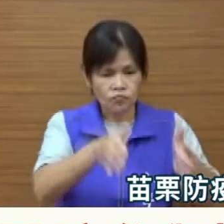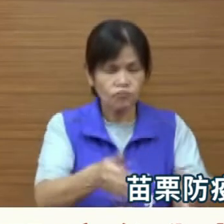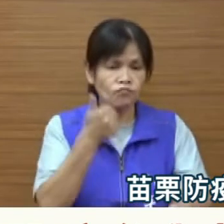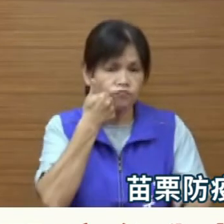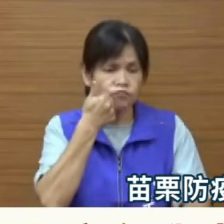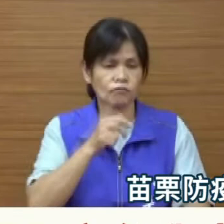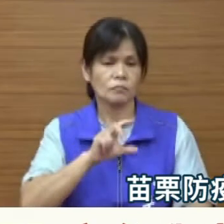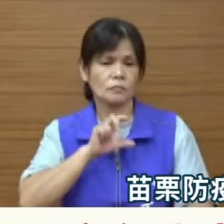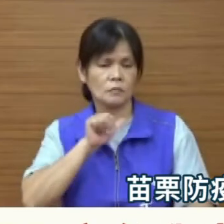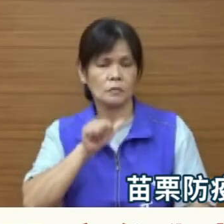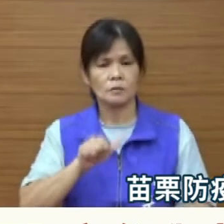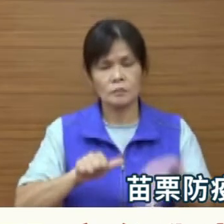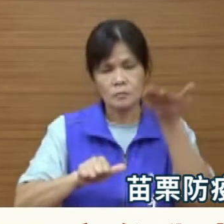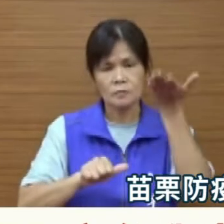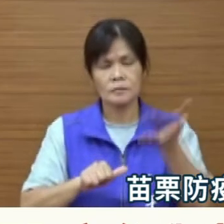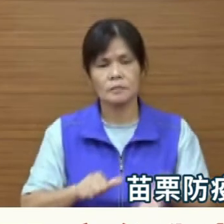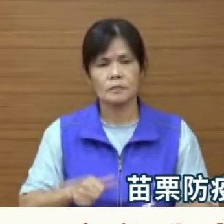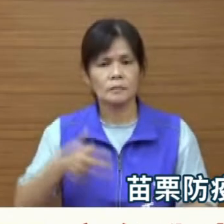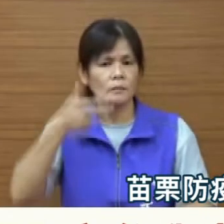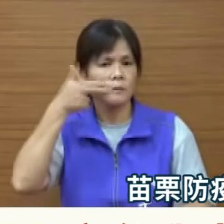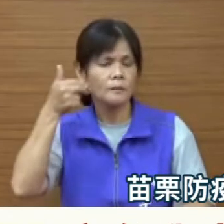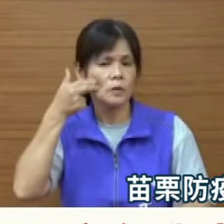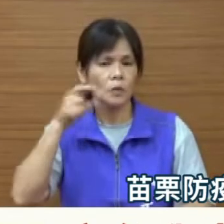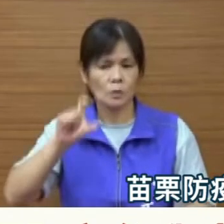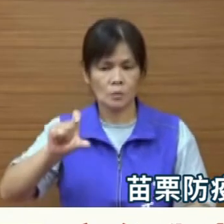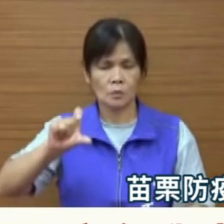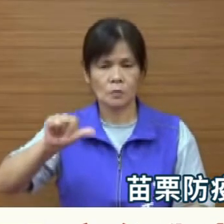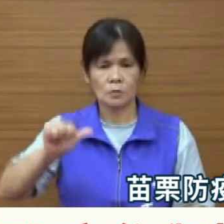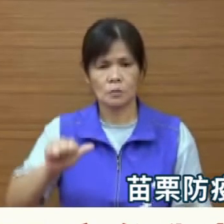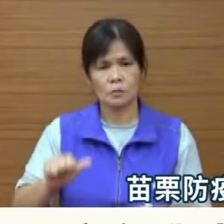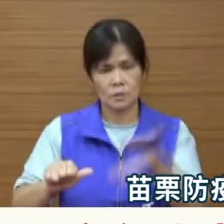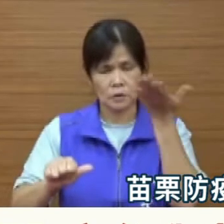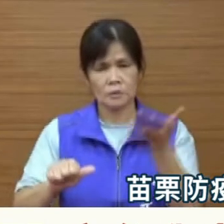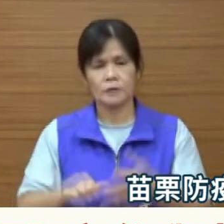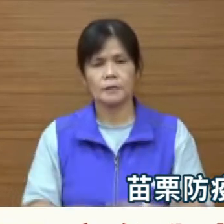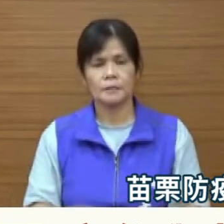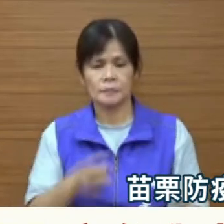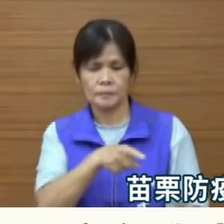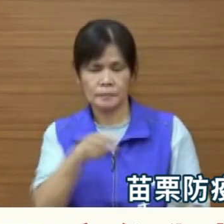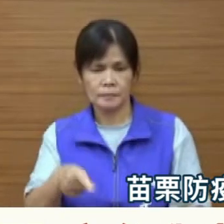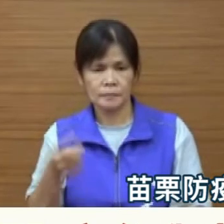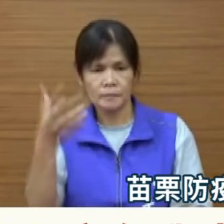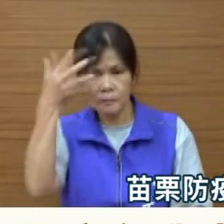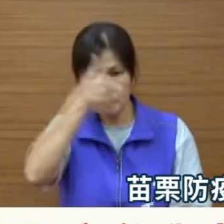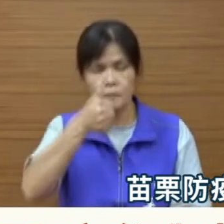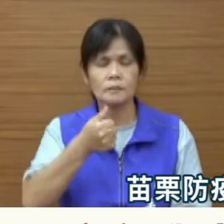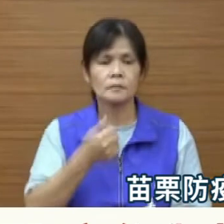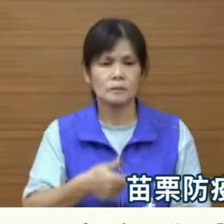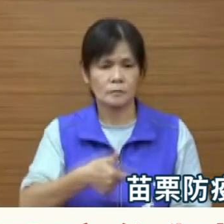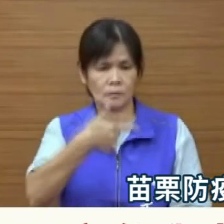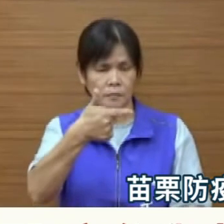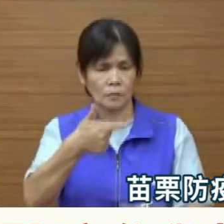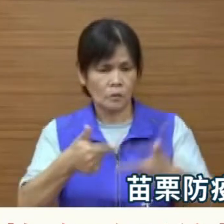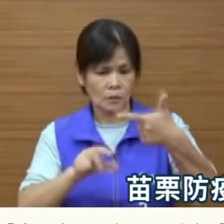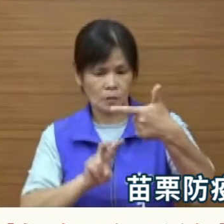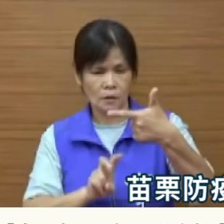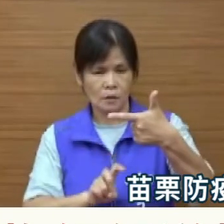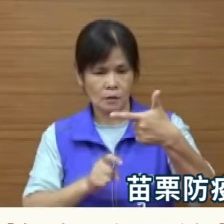放了一般民众75岁以上，还有原住民有65岁以上的长者，